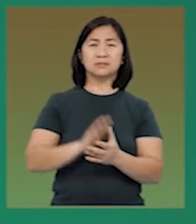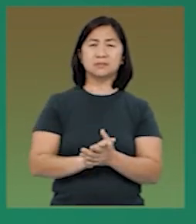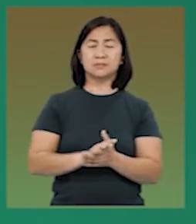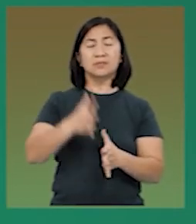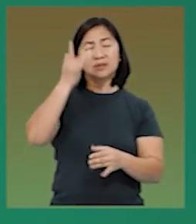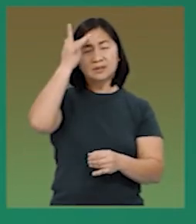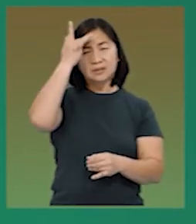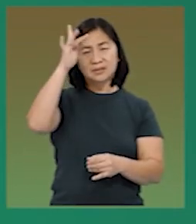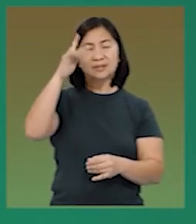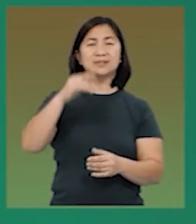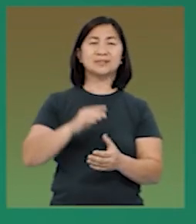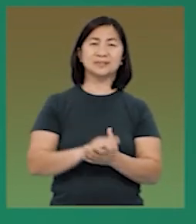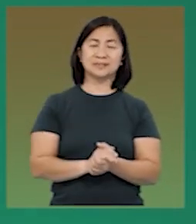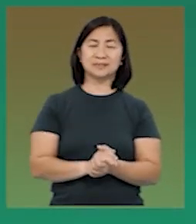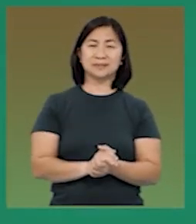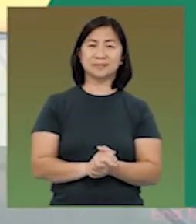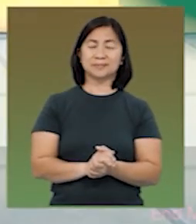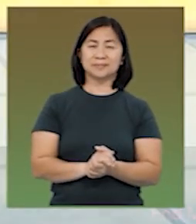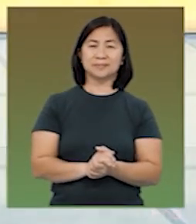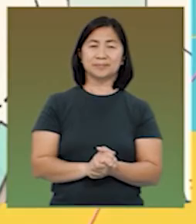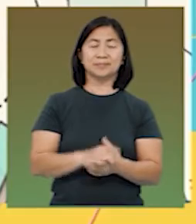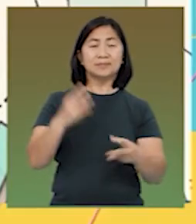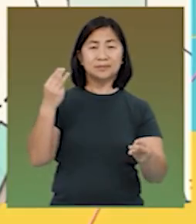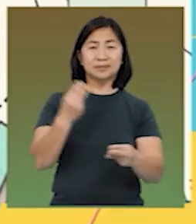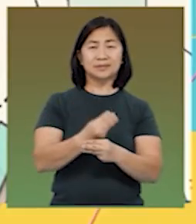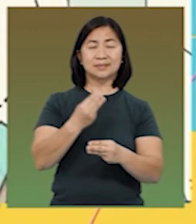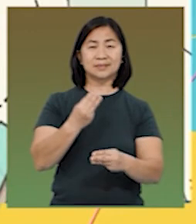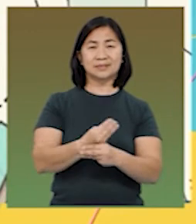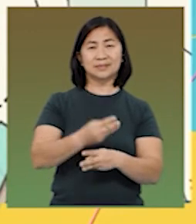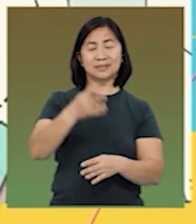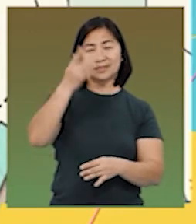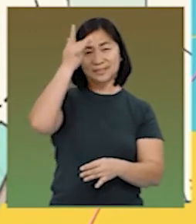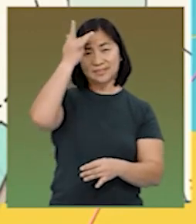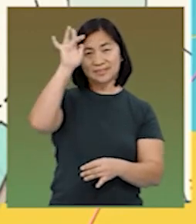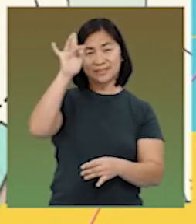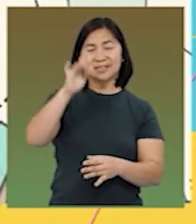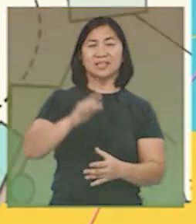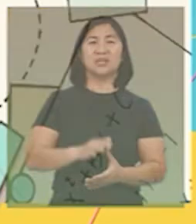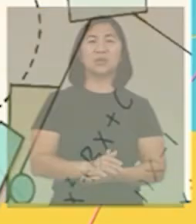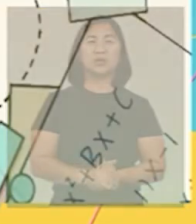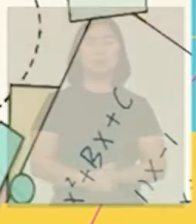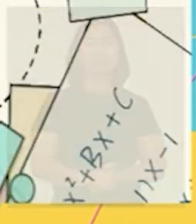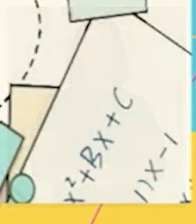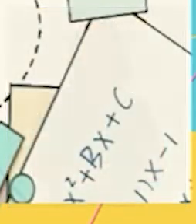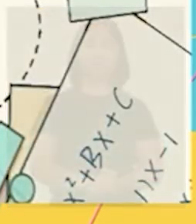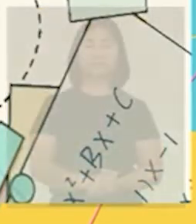po. Mahusay ka talaga! Math Talino!